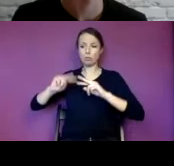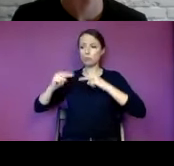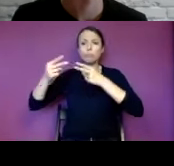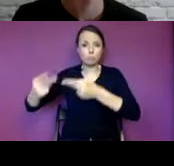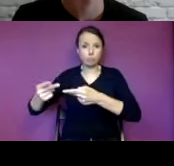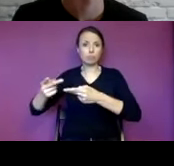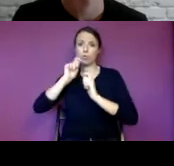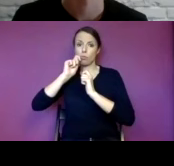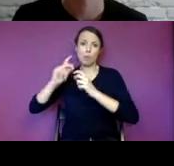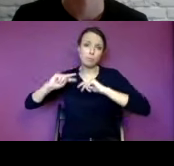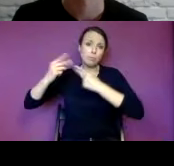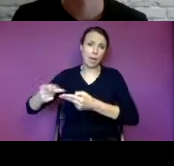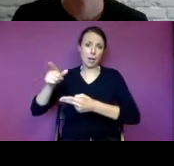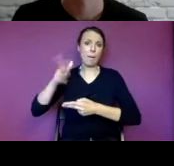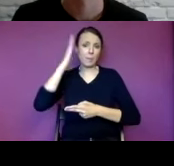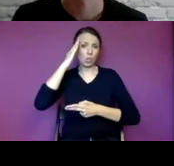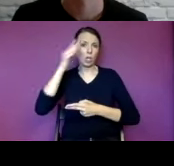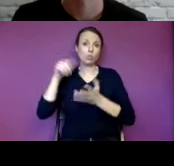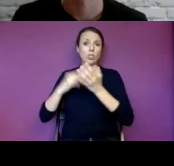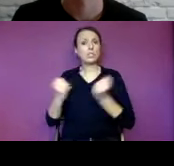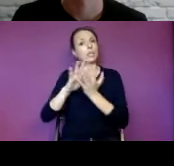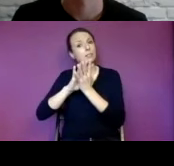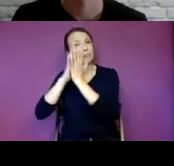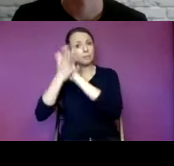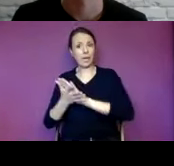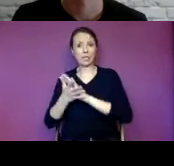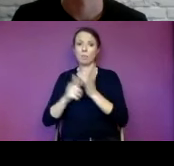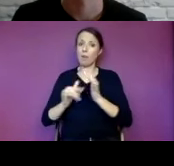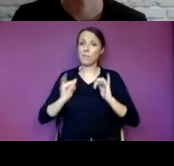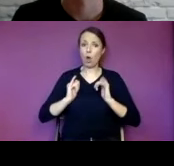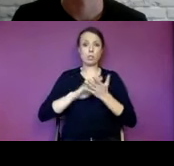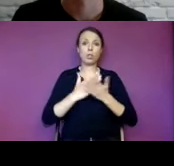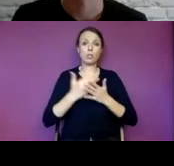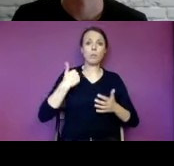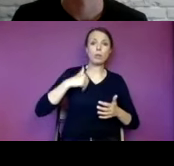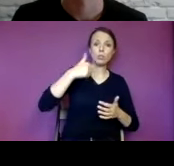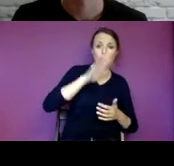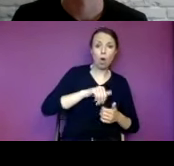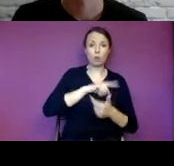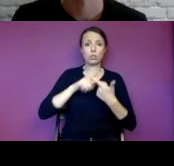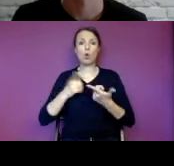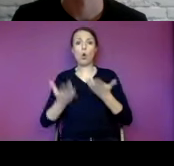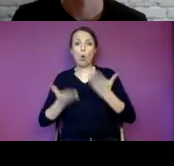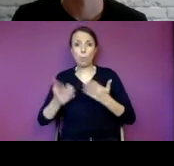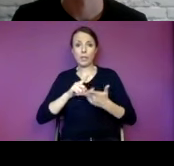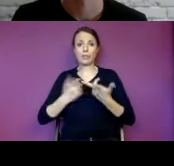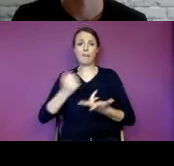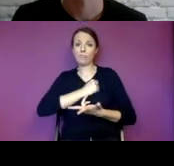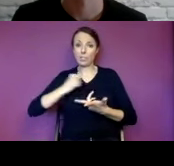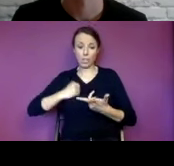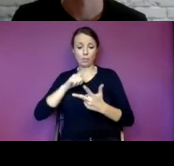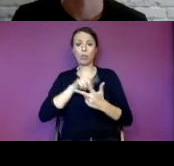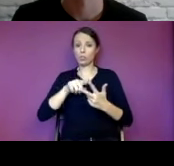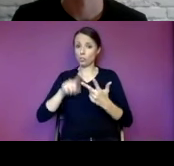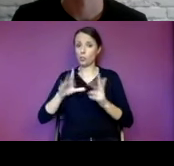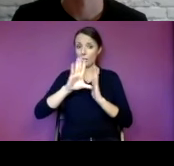eleganckie, wygodne dacze. To jest przykład i Białegostoku, i Lublina, i Warszawy. To są te trzy miasta, które właśnie bardzo